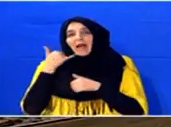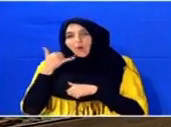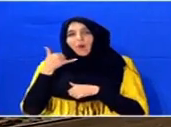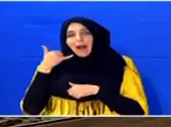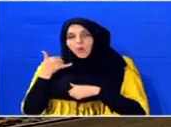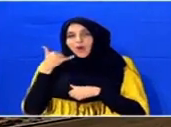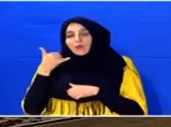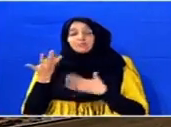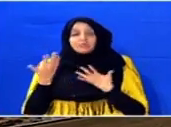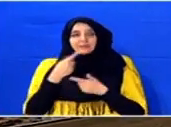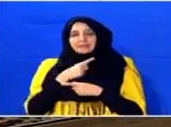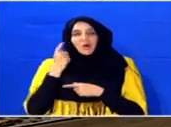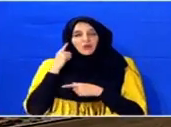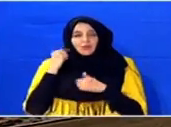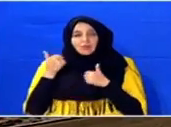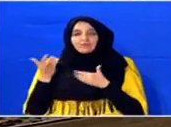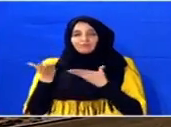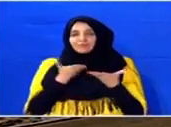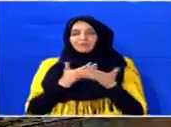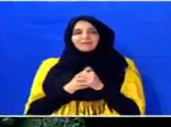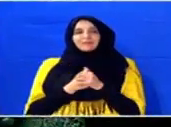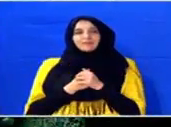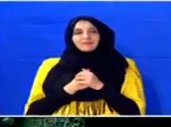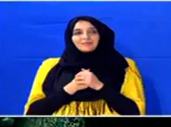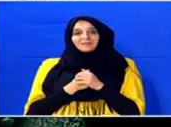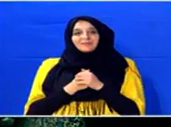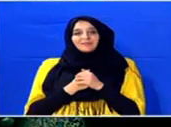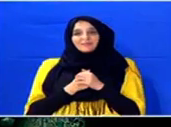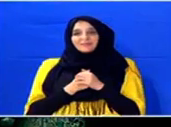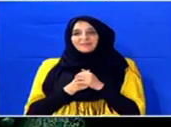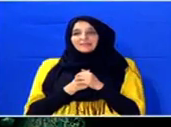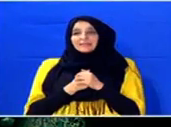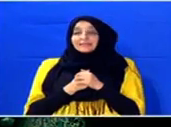خديجه تفضلي وعليكم السلام ورحمه الله وبركاته